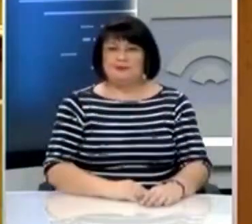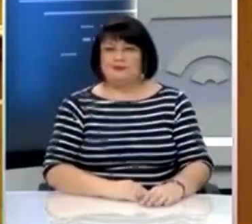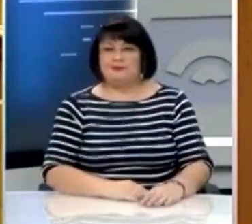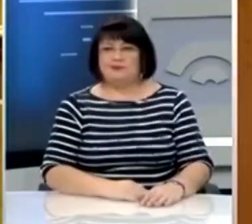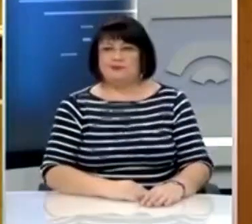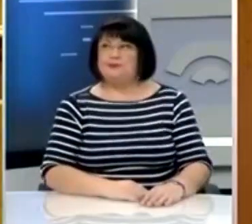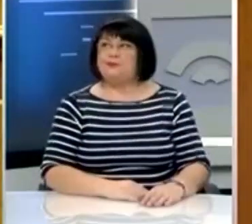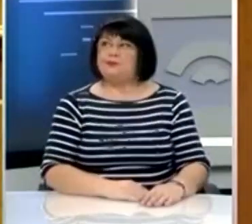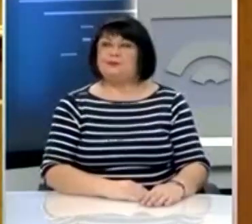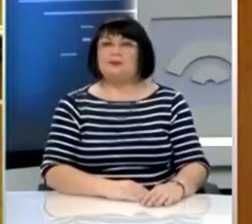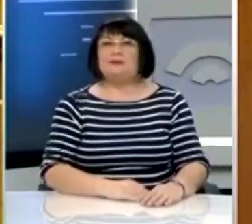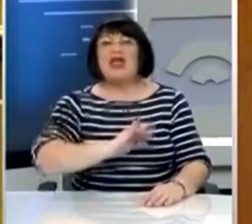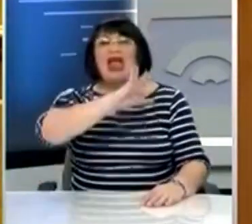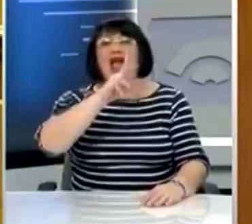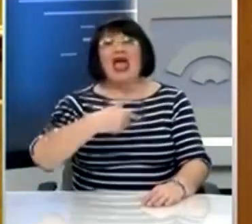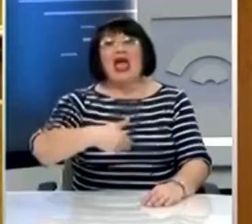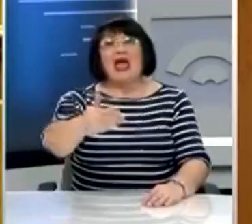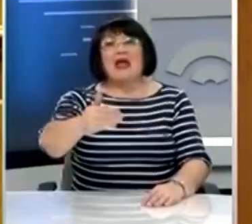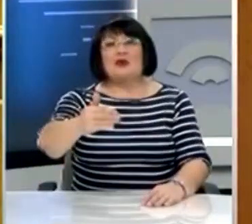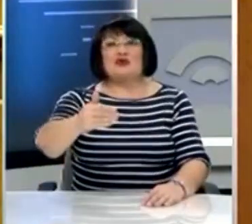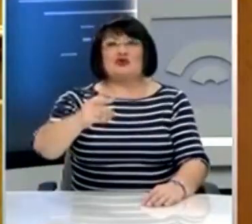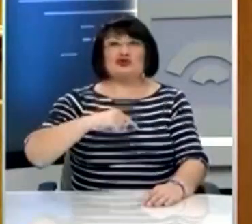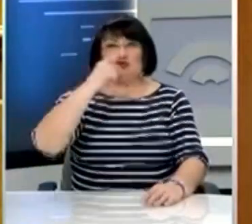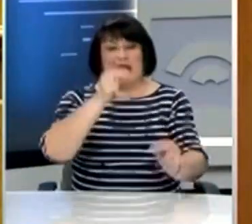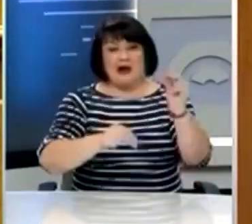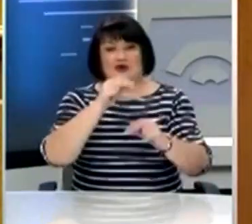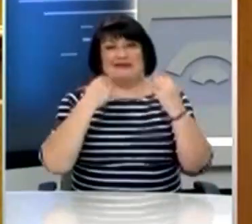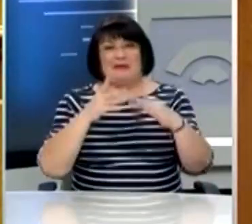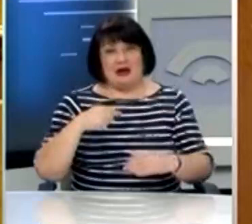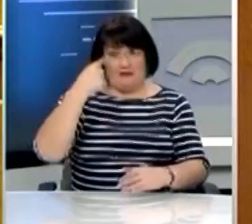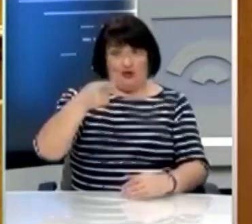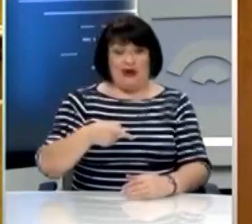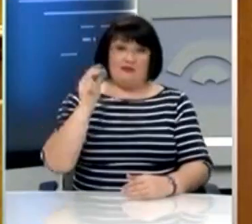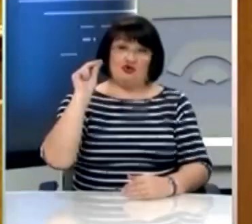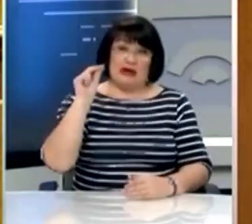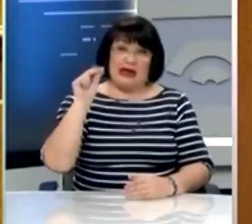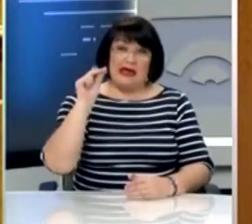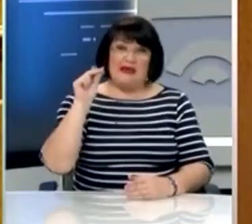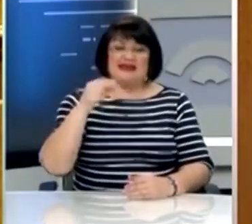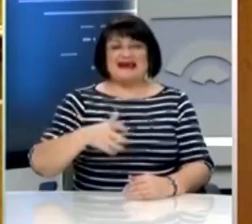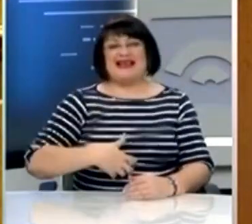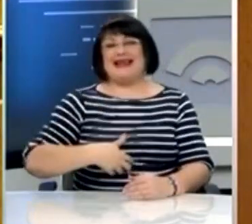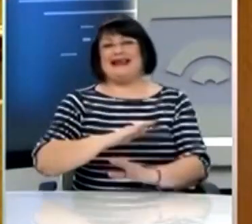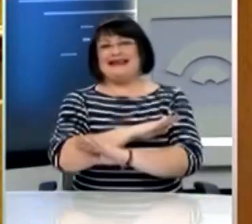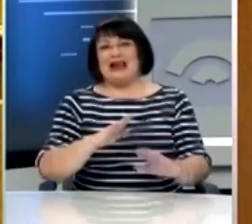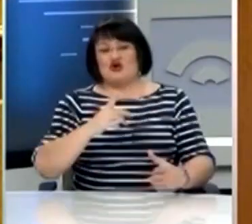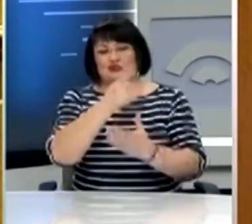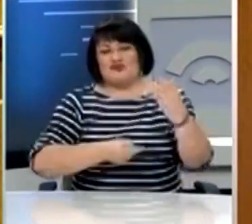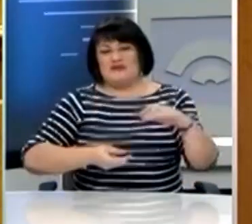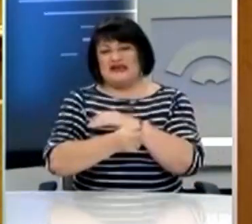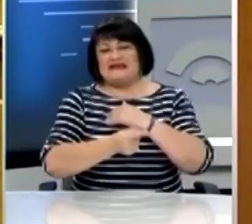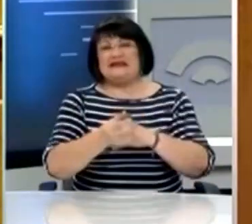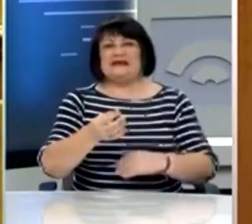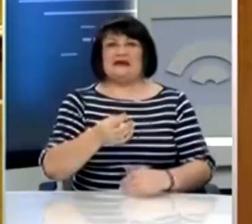Μέχρι και ότι από την επόμενη των εκλογών υποσχεθήκατε θα τελειώσουν τα αστεία και οι πρόσφυγες και οι